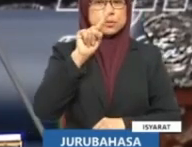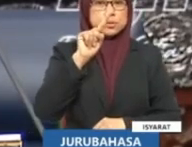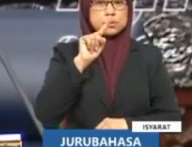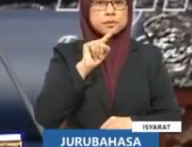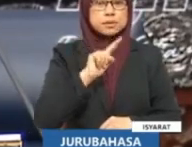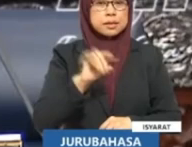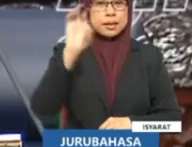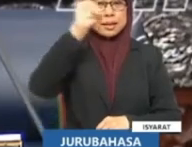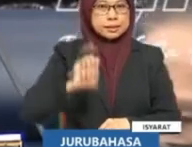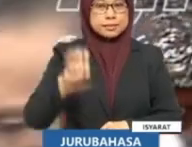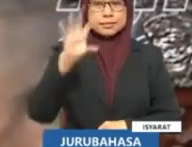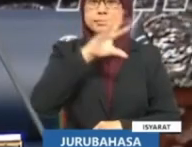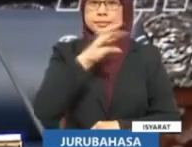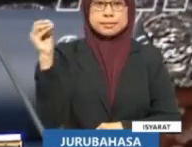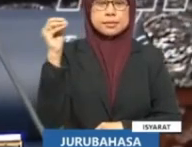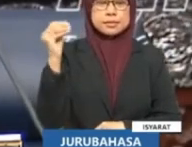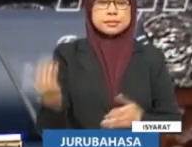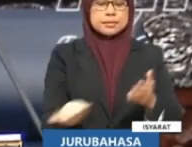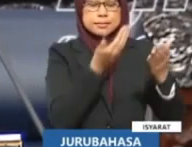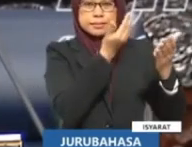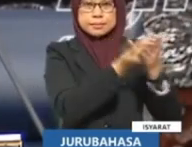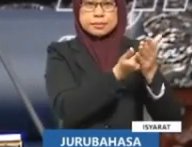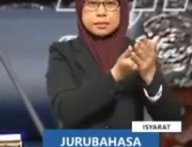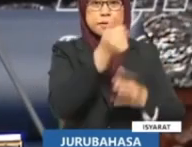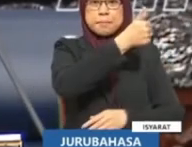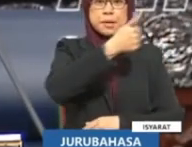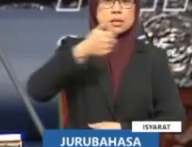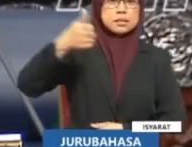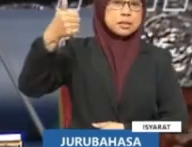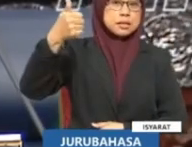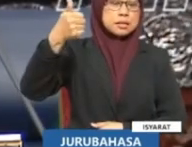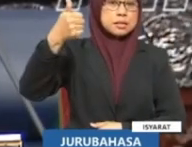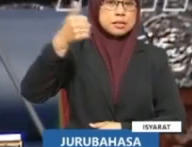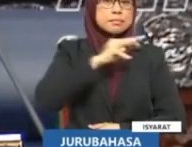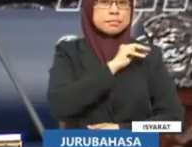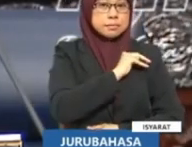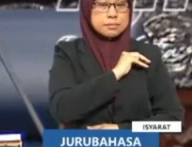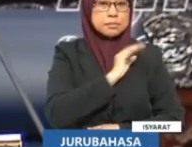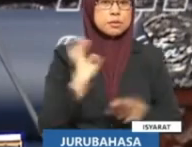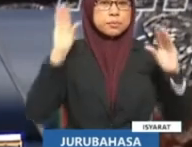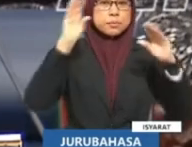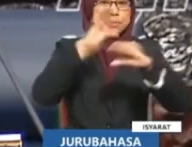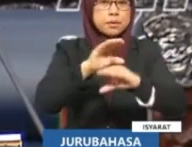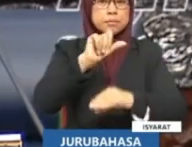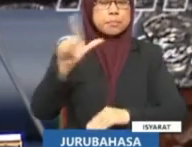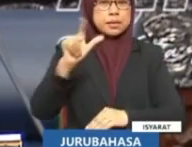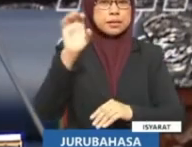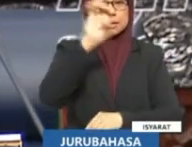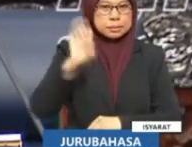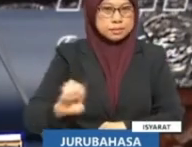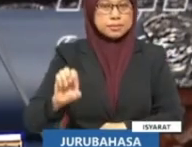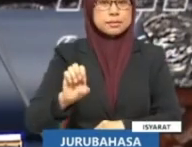pencernaan elektrik dan seterusnya akan mencadangkan kepada jemaah menteri mengenai pemberian subsidi Belle trik